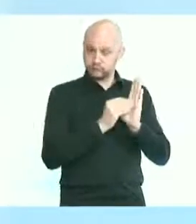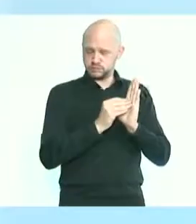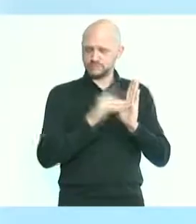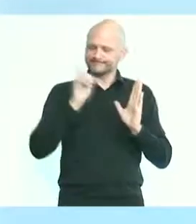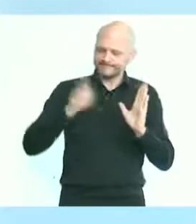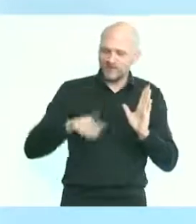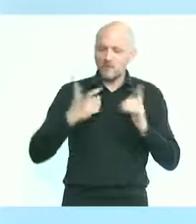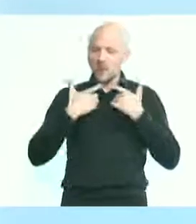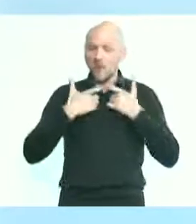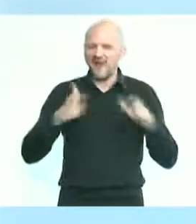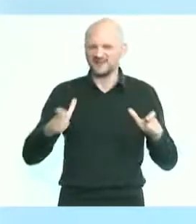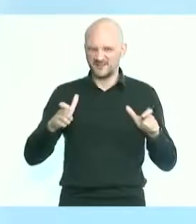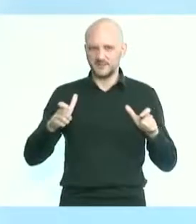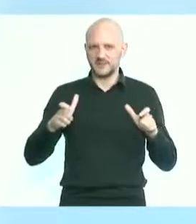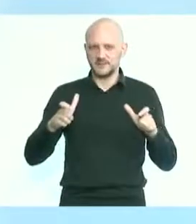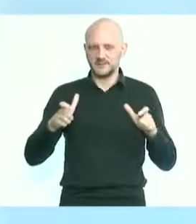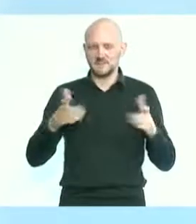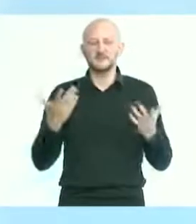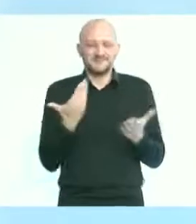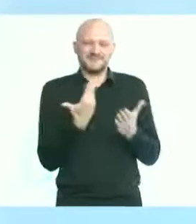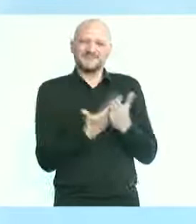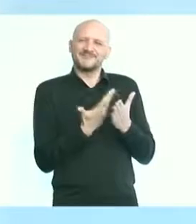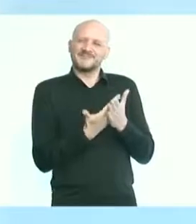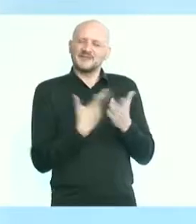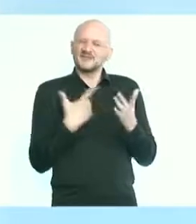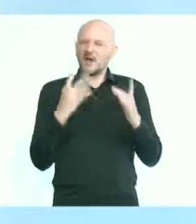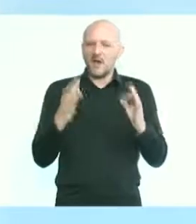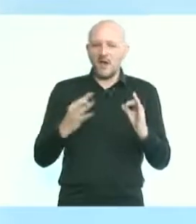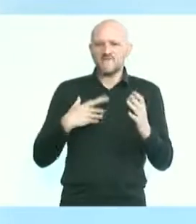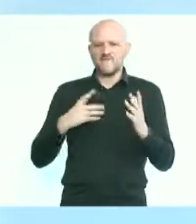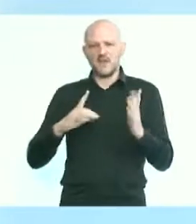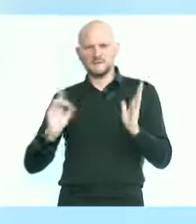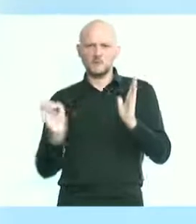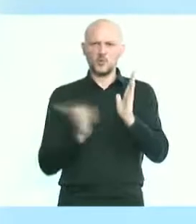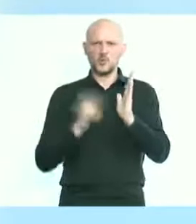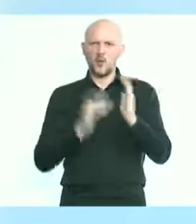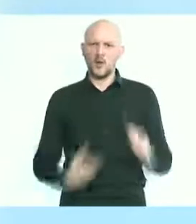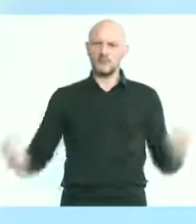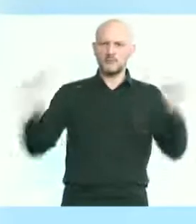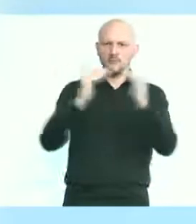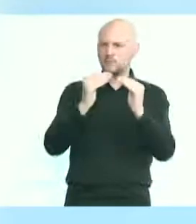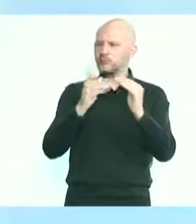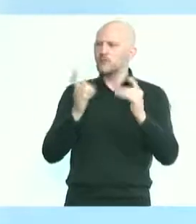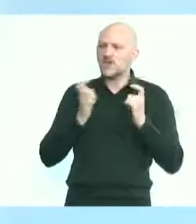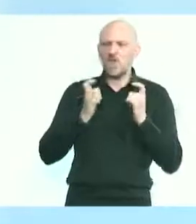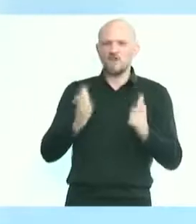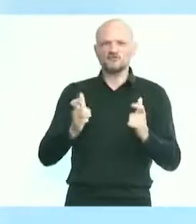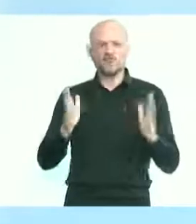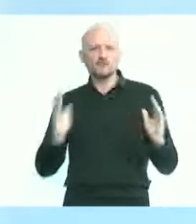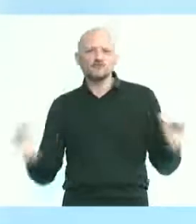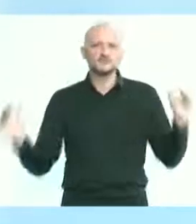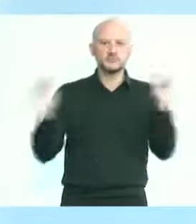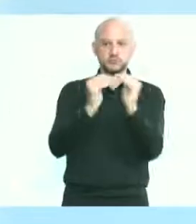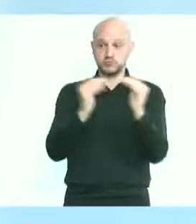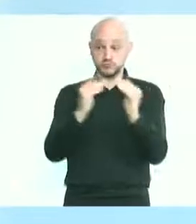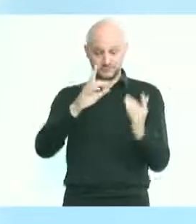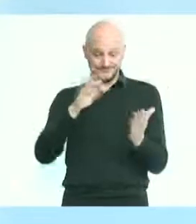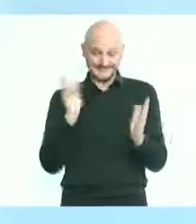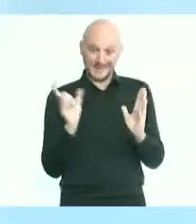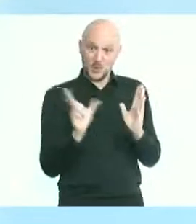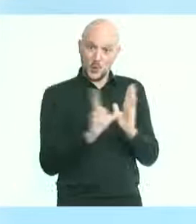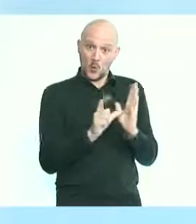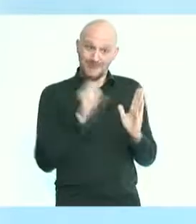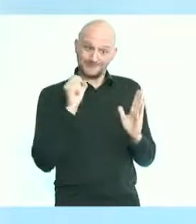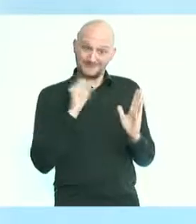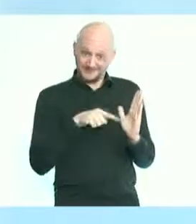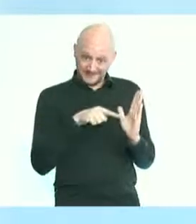loi pour l'égalité des droits et des chances, la participation et la citoyenneté des personnes handicapées du 11 février 2005 qui donnait 10